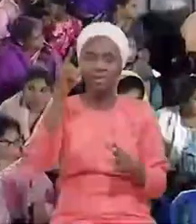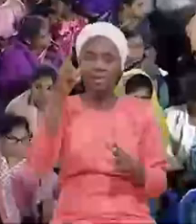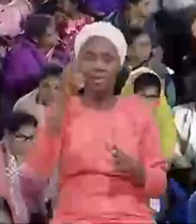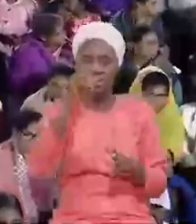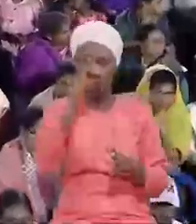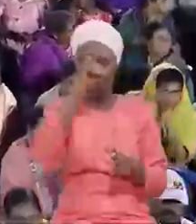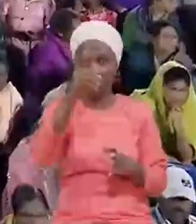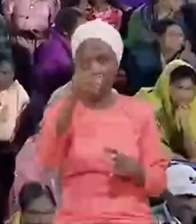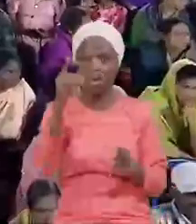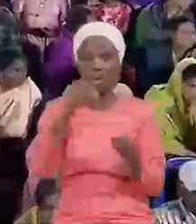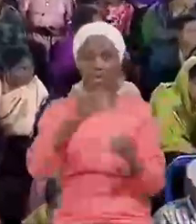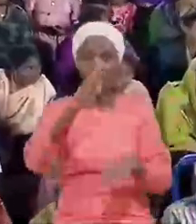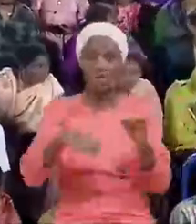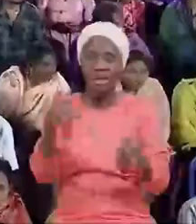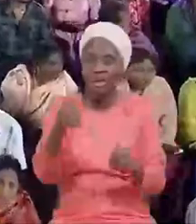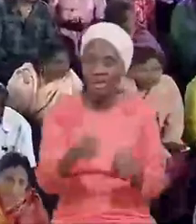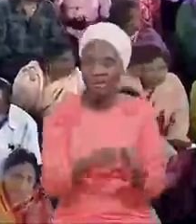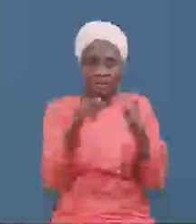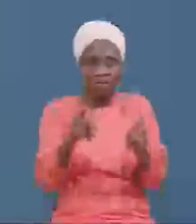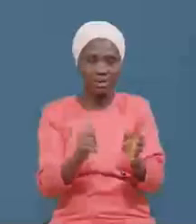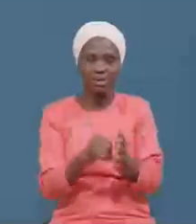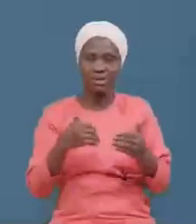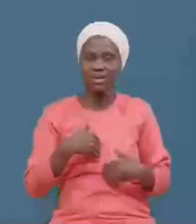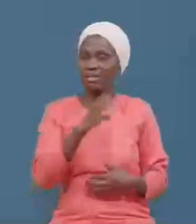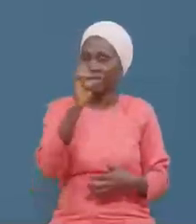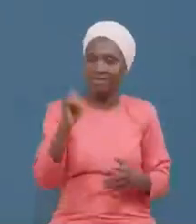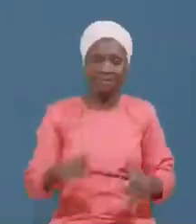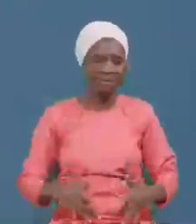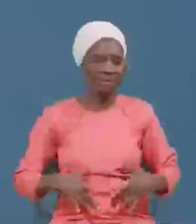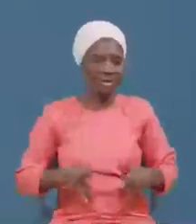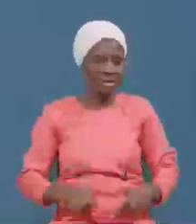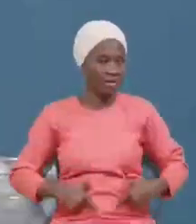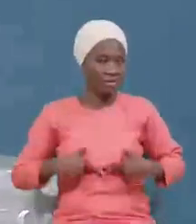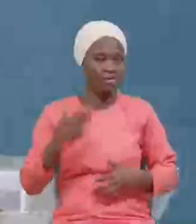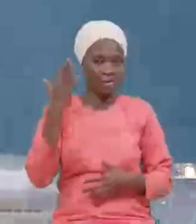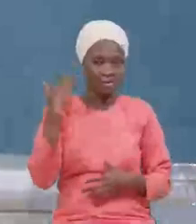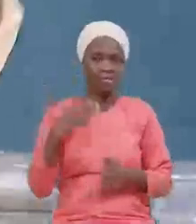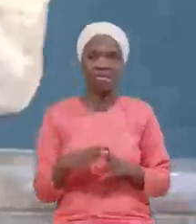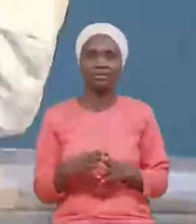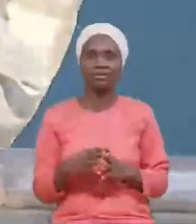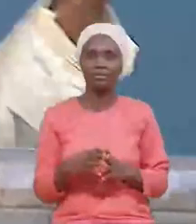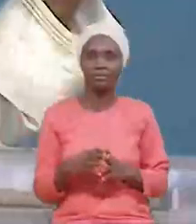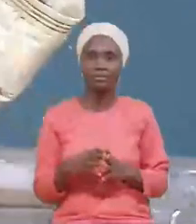Il a excellé toute personnalité qui ait jamais vécu sur terre.